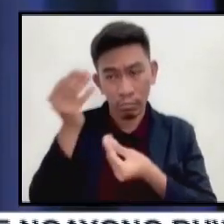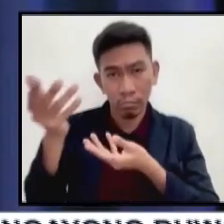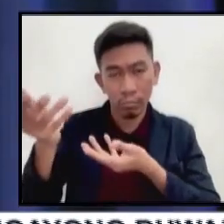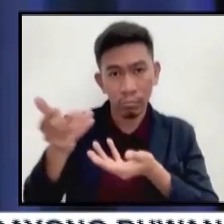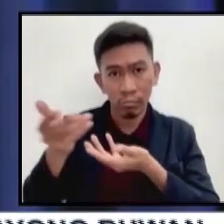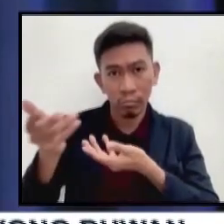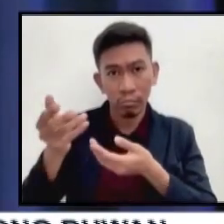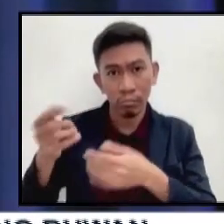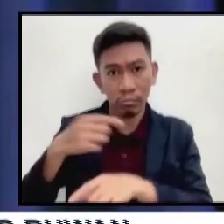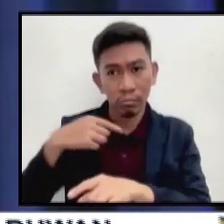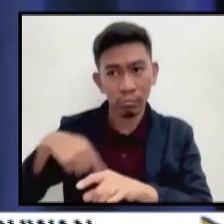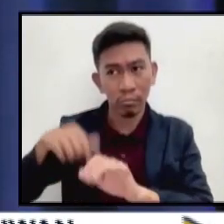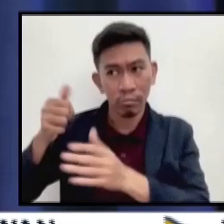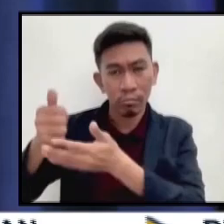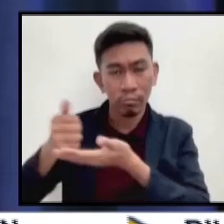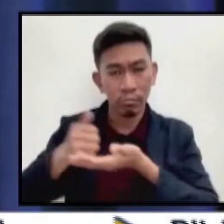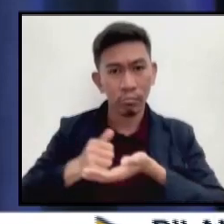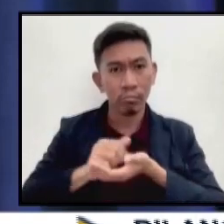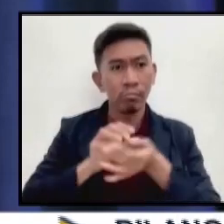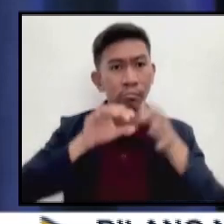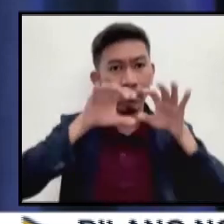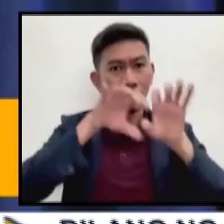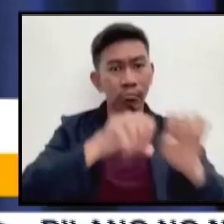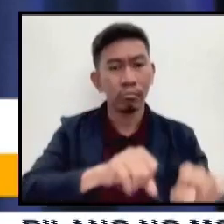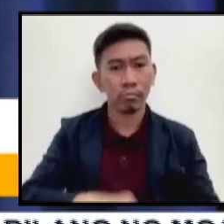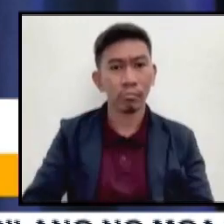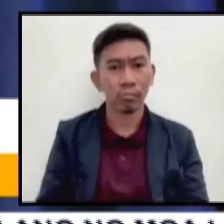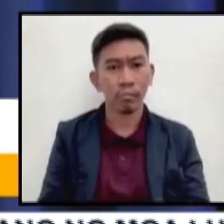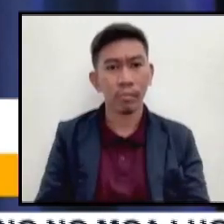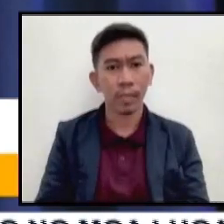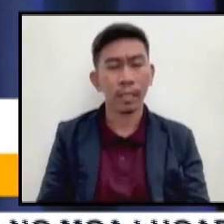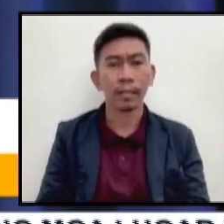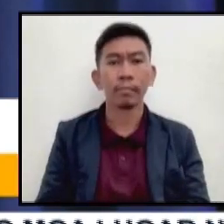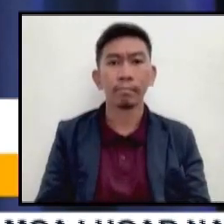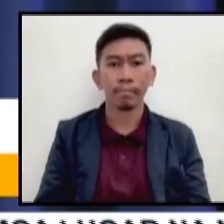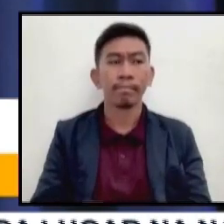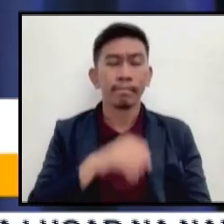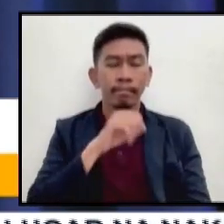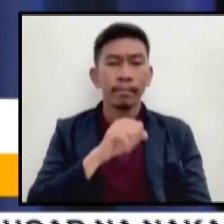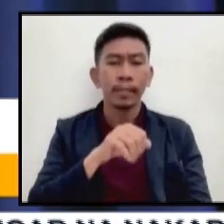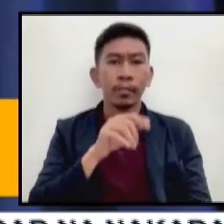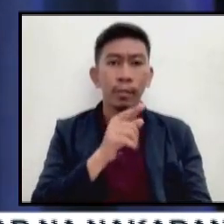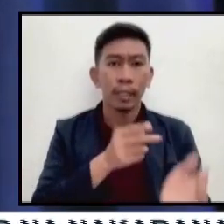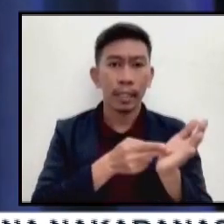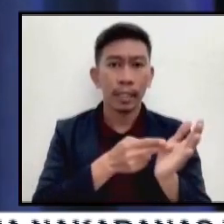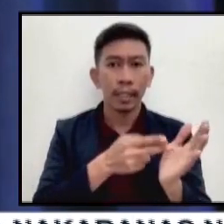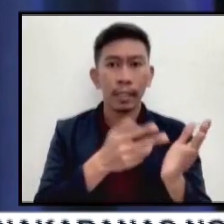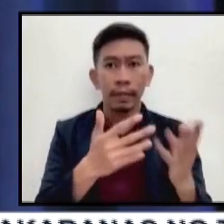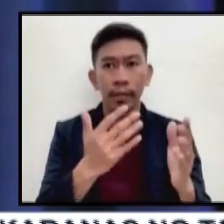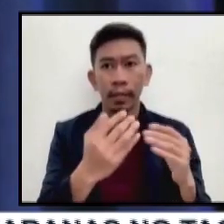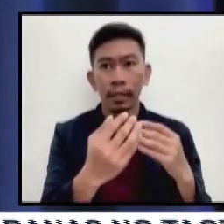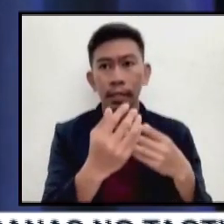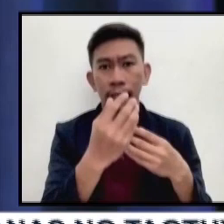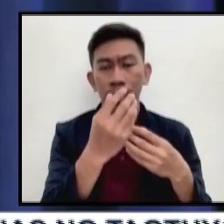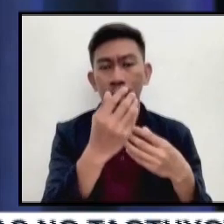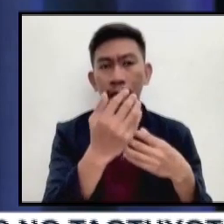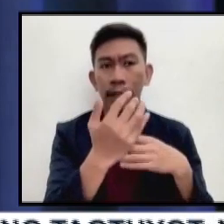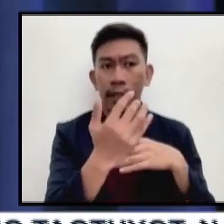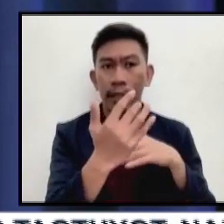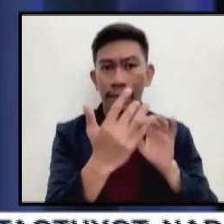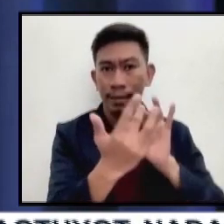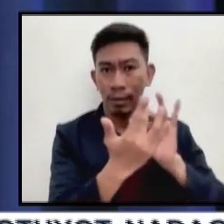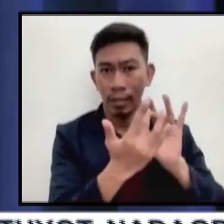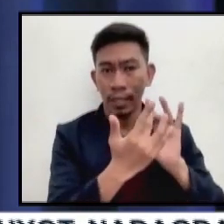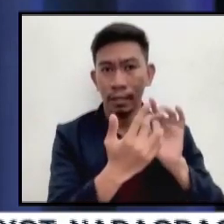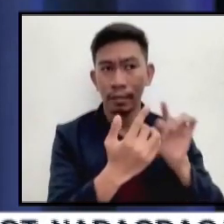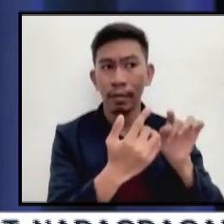Yes, actually, they have reached out to us if we can do some